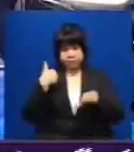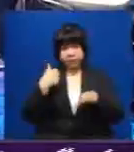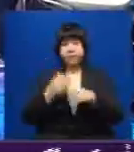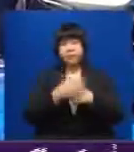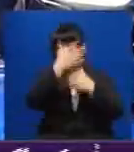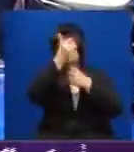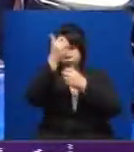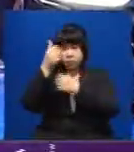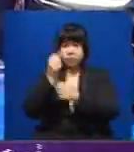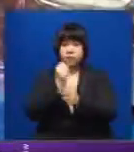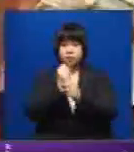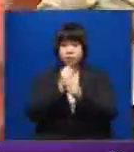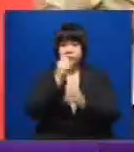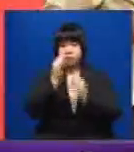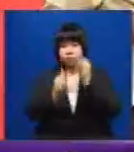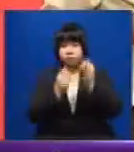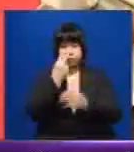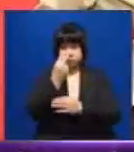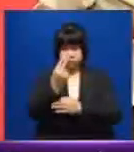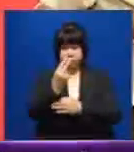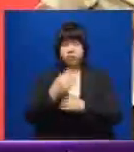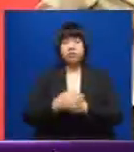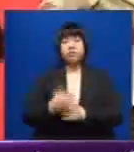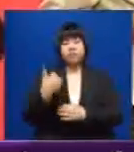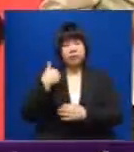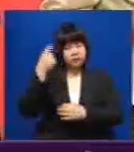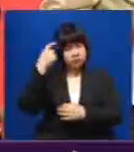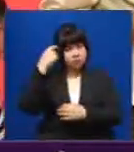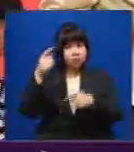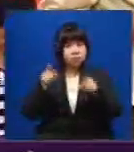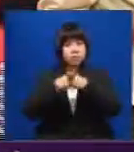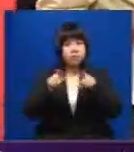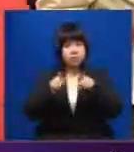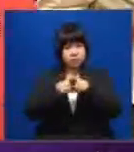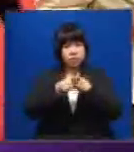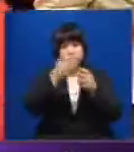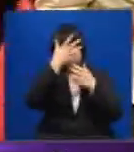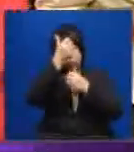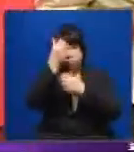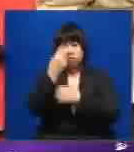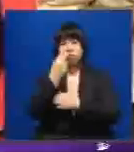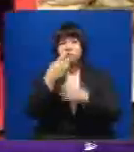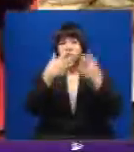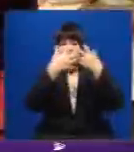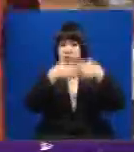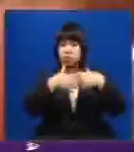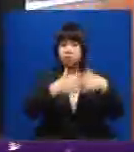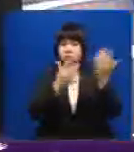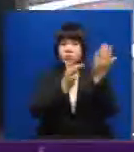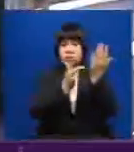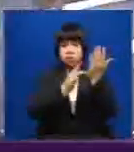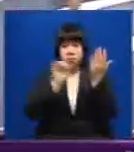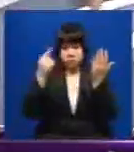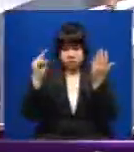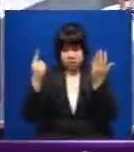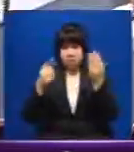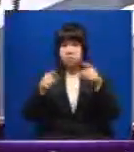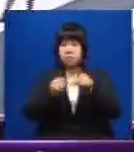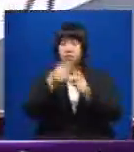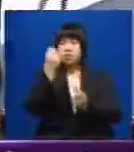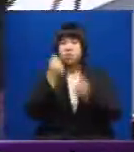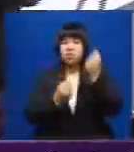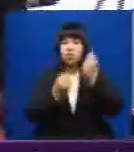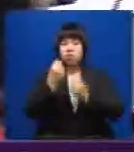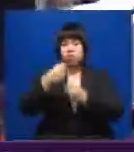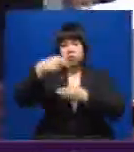จของผู้เข้าชมงานโดยผู้เข้าชมงานมีความเห็นสอดคล้องกันว่าสนใจดูนวัตกรรมใหม่ๆภายในงานโดยเฉพาะรถยนต์ประหยัด